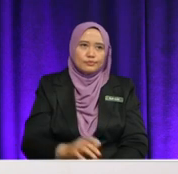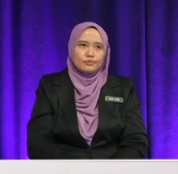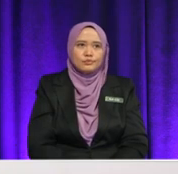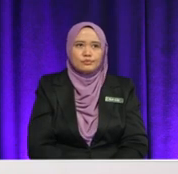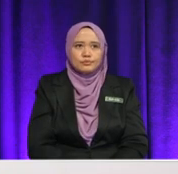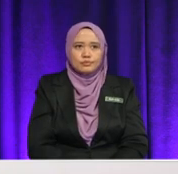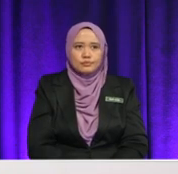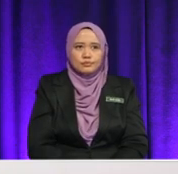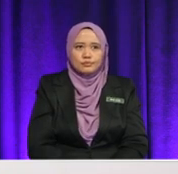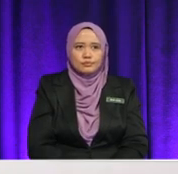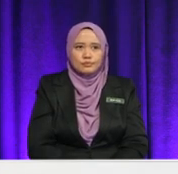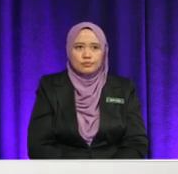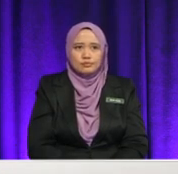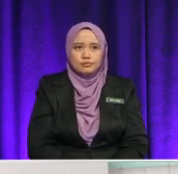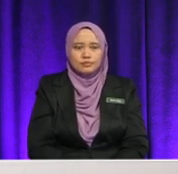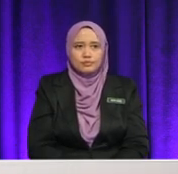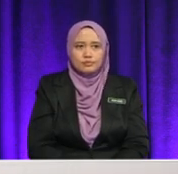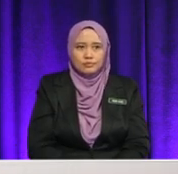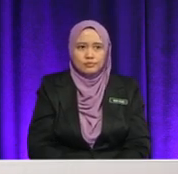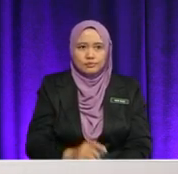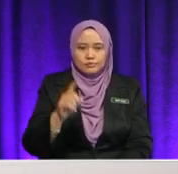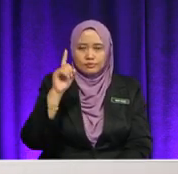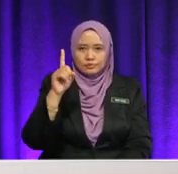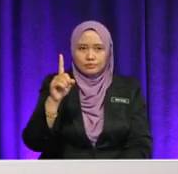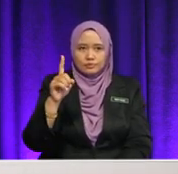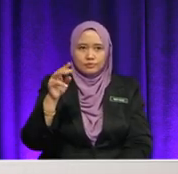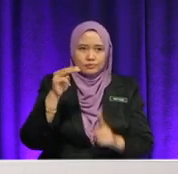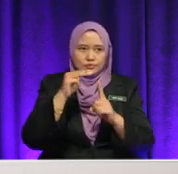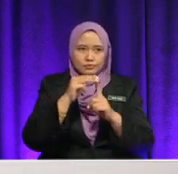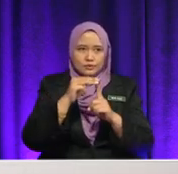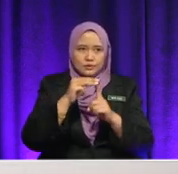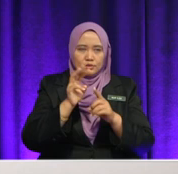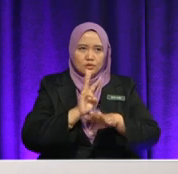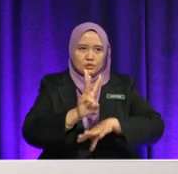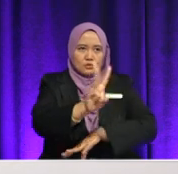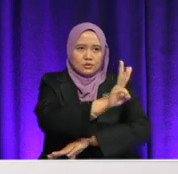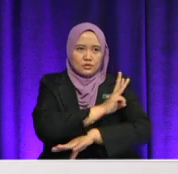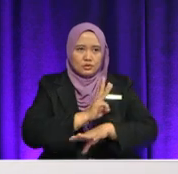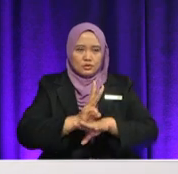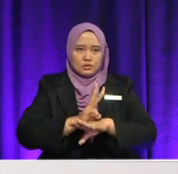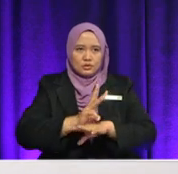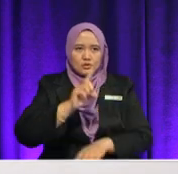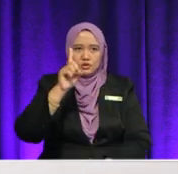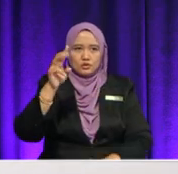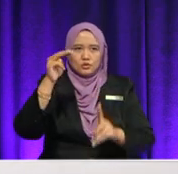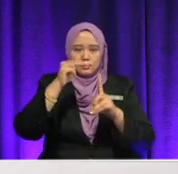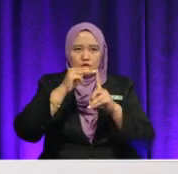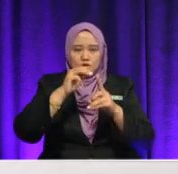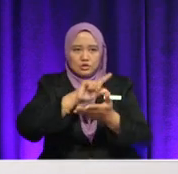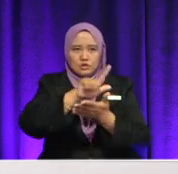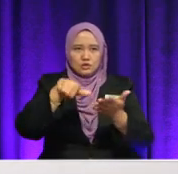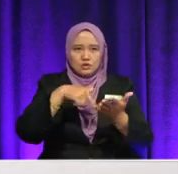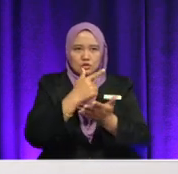satu markah sudah berada di kawasan 1 marka di keseluruhan dan satu lagi maka contoh kucing dan sibuk